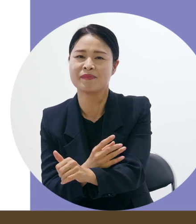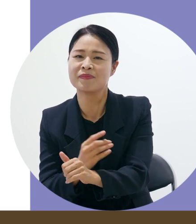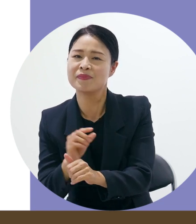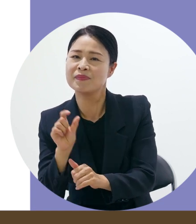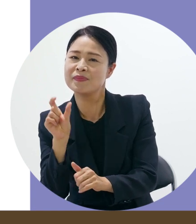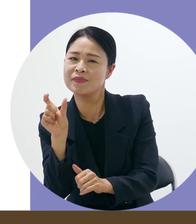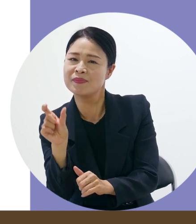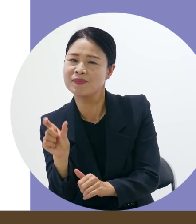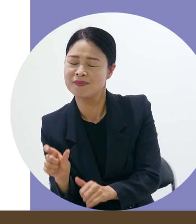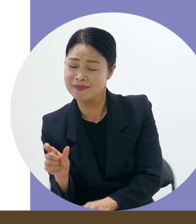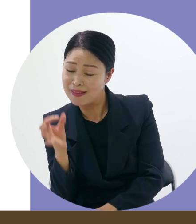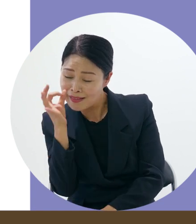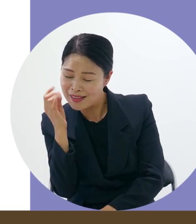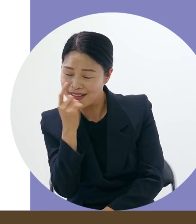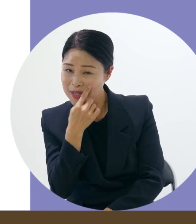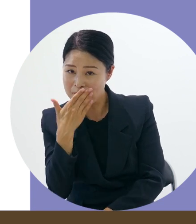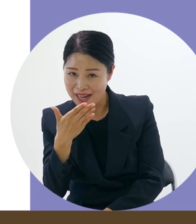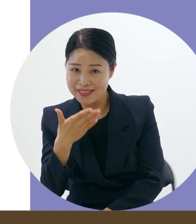있습니다.